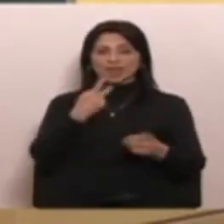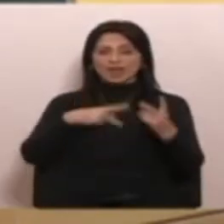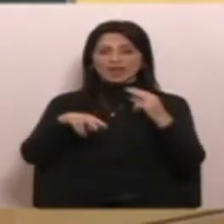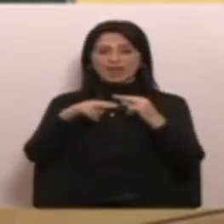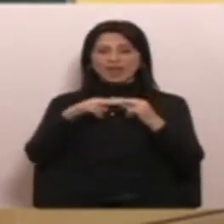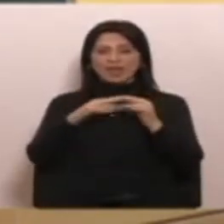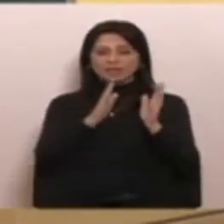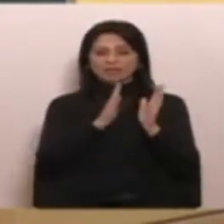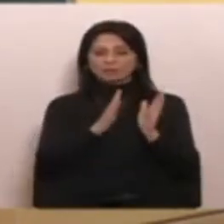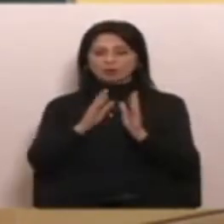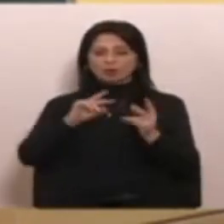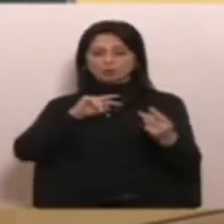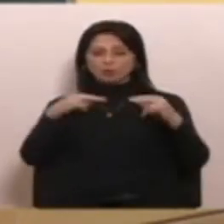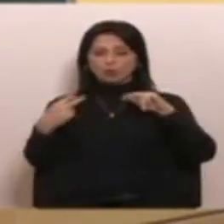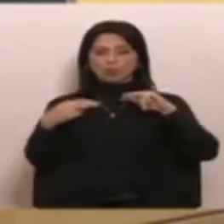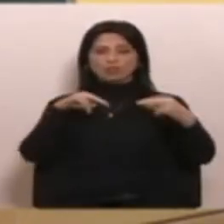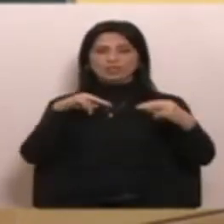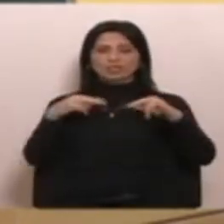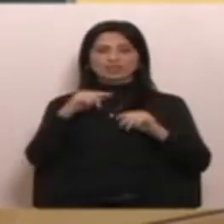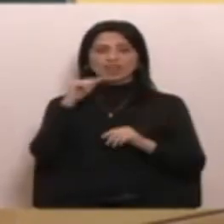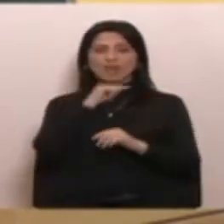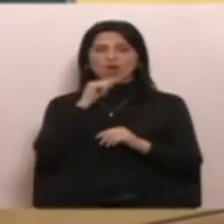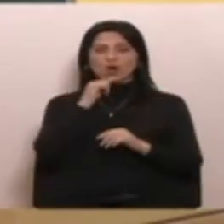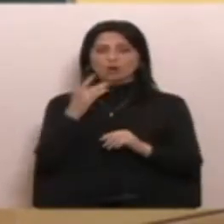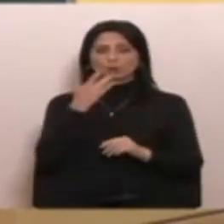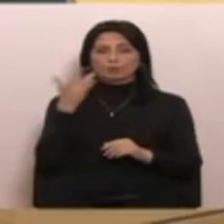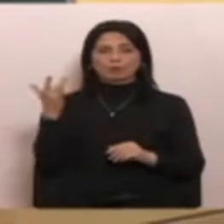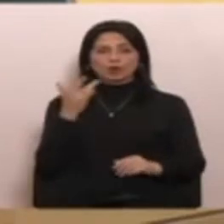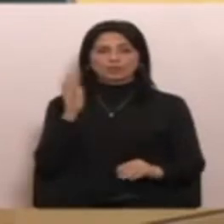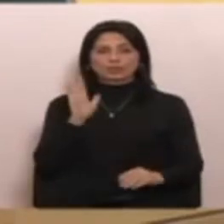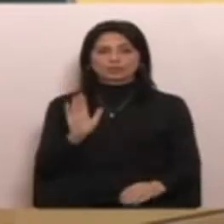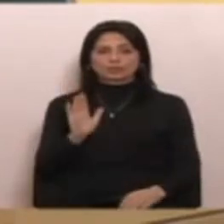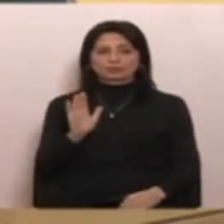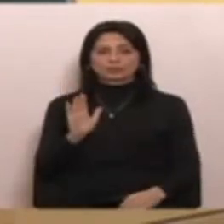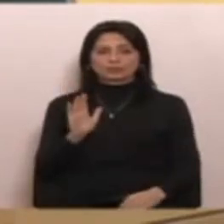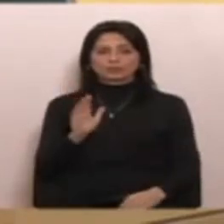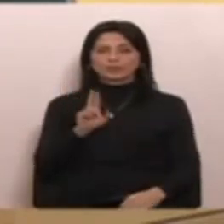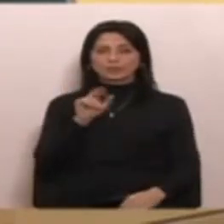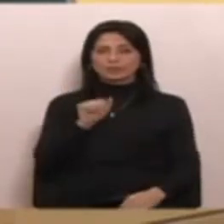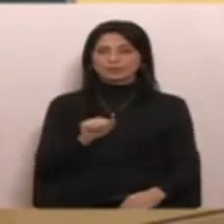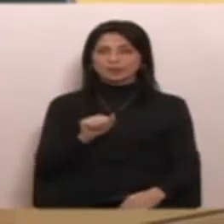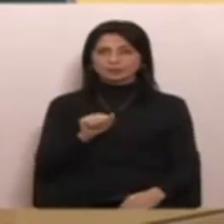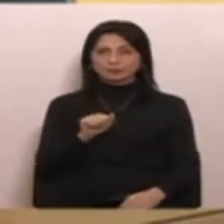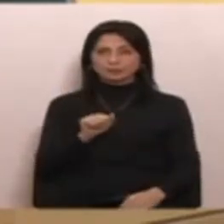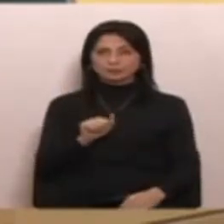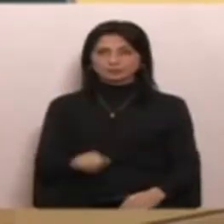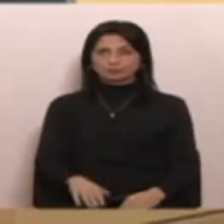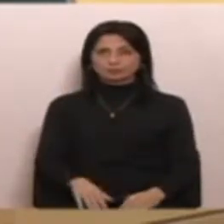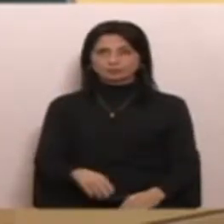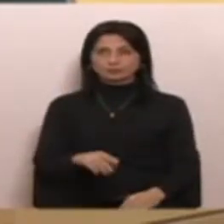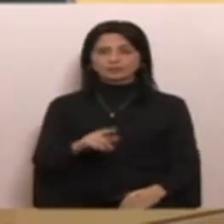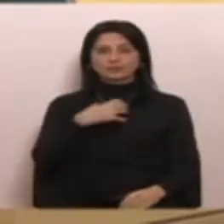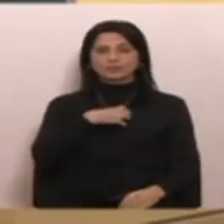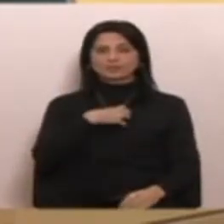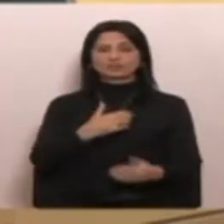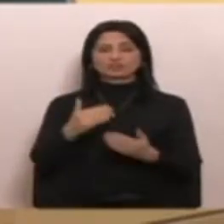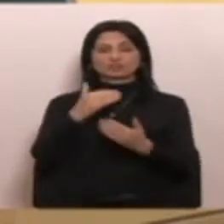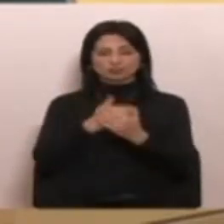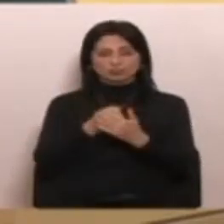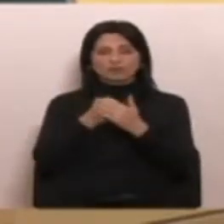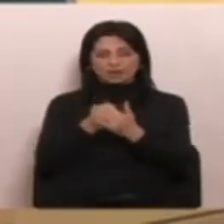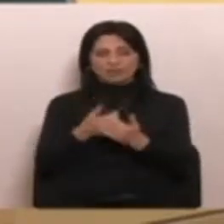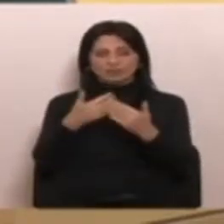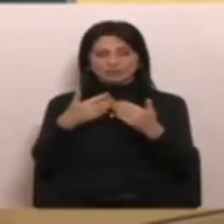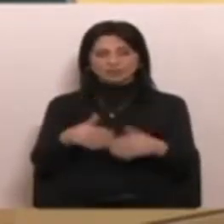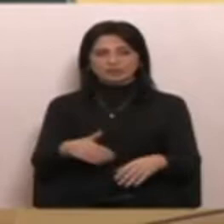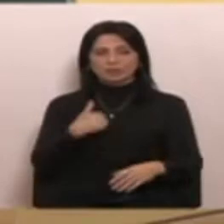მწყობრი, კოორდინირებული ეკონომიკური პოლიტიკით და მნიშვნელოვან შედეგებსაც ვახწევთ.